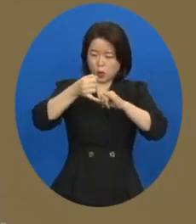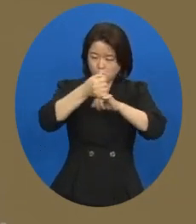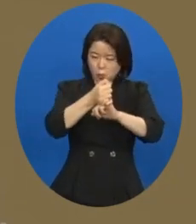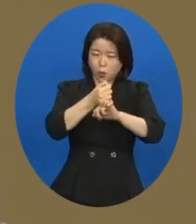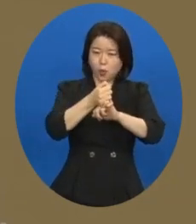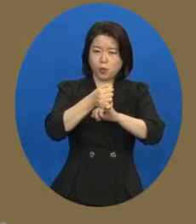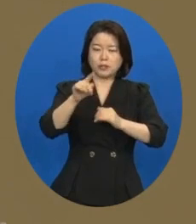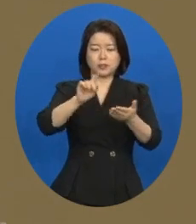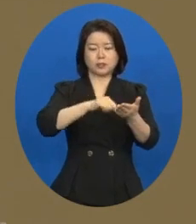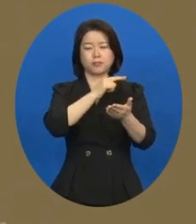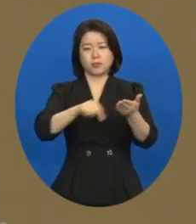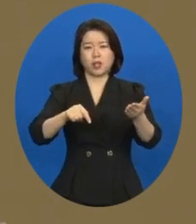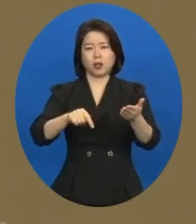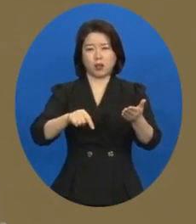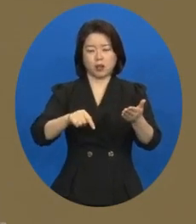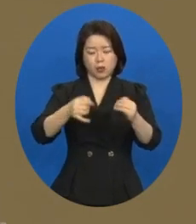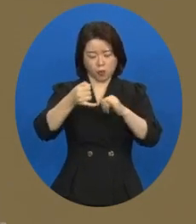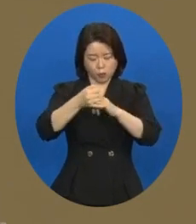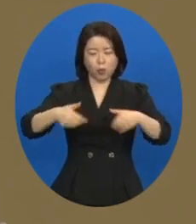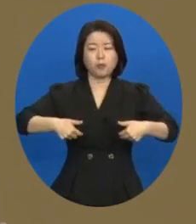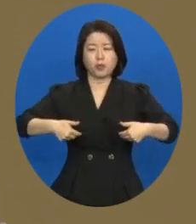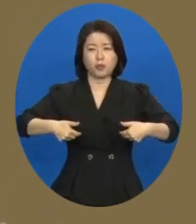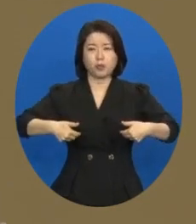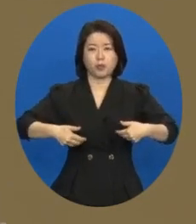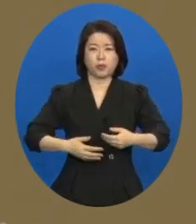죄의 대가를 치르게 되어 있습니다.